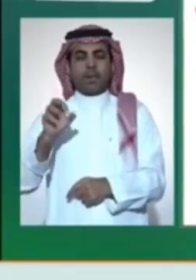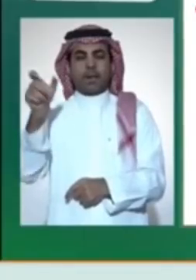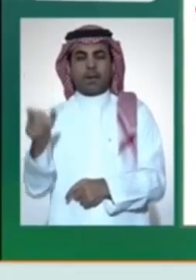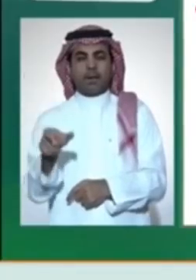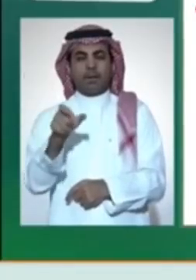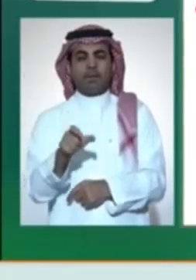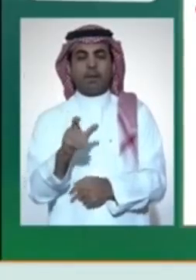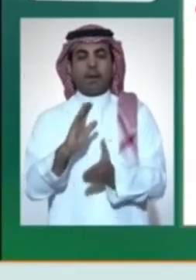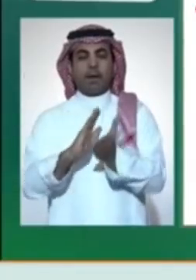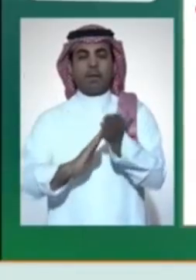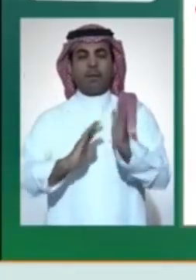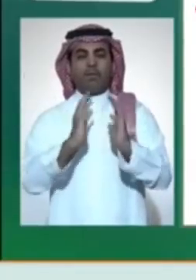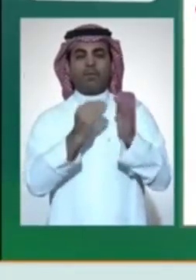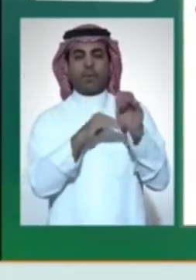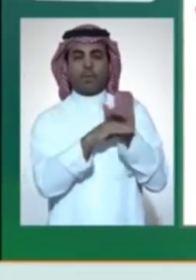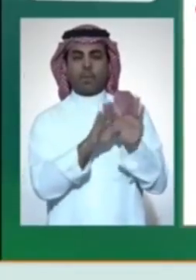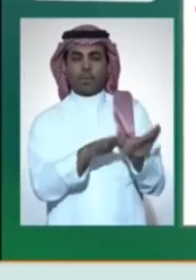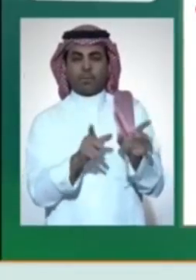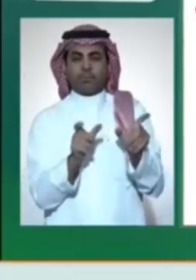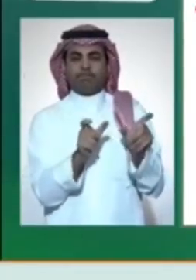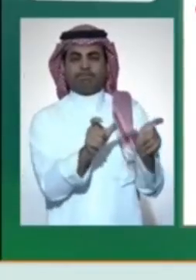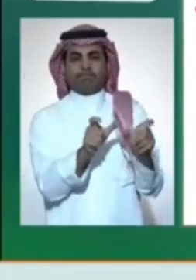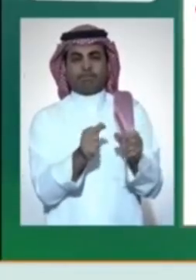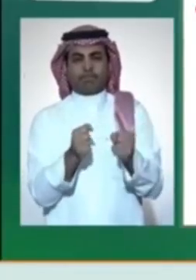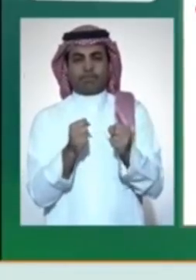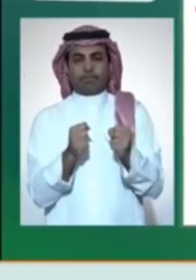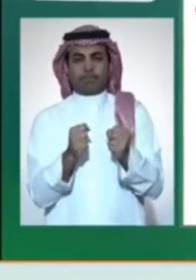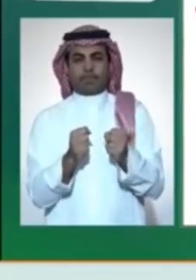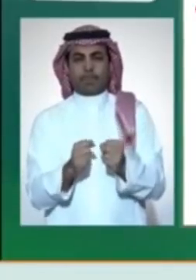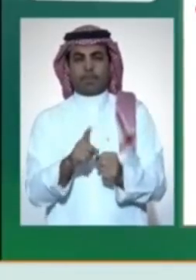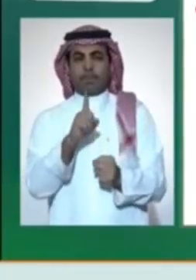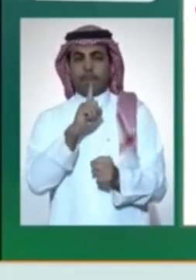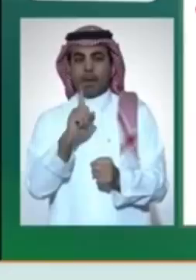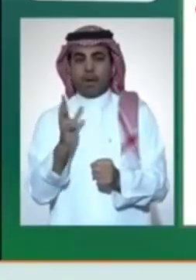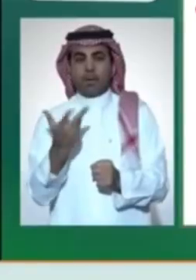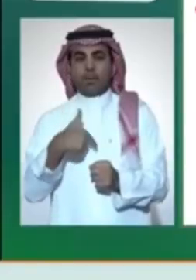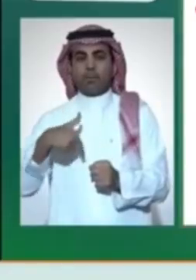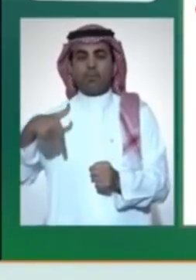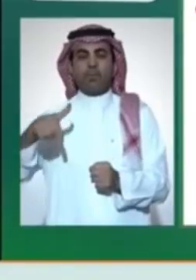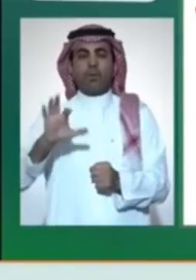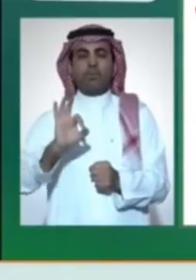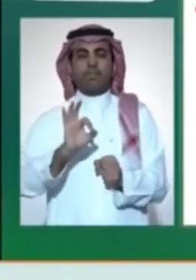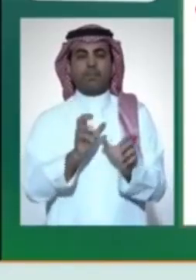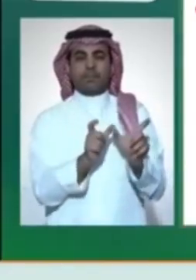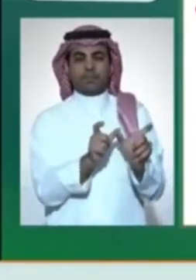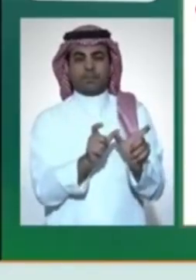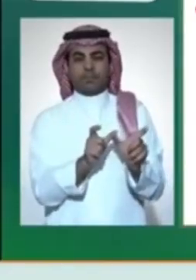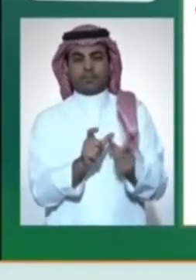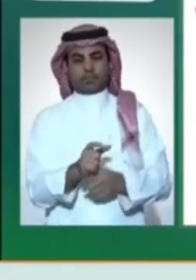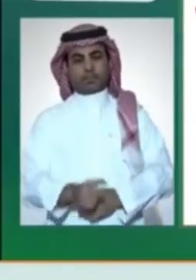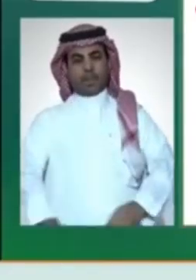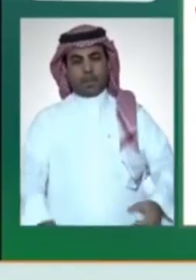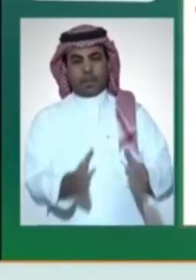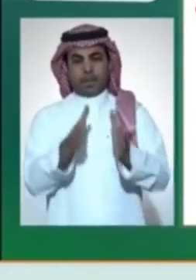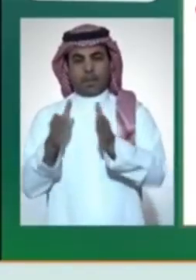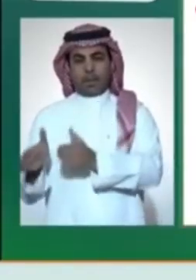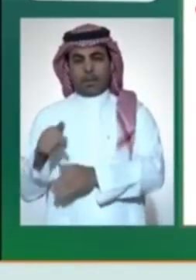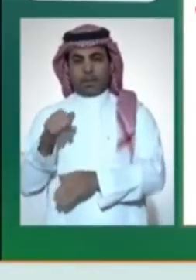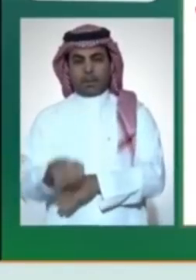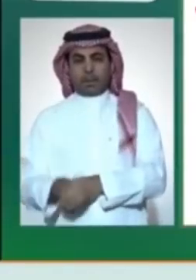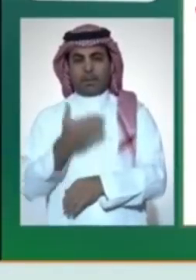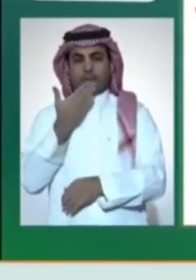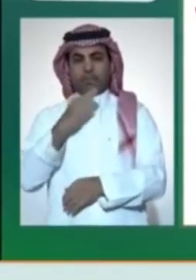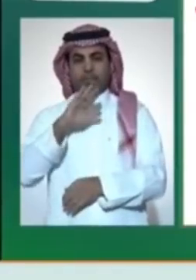الرعاية المكثفة اللازمة في عناية مركزة المناسبة لأوضاعهم الصحية. بحمد الله أننا